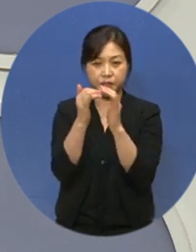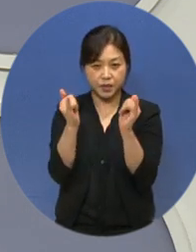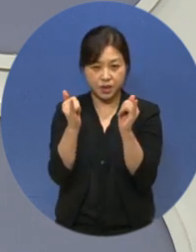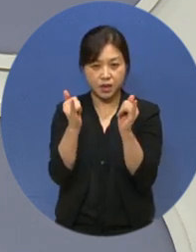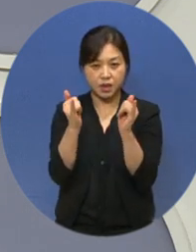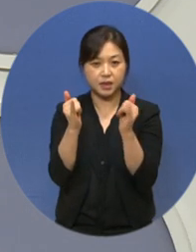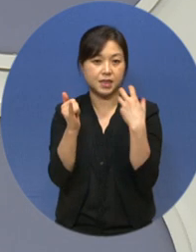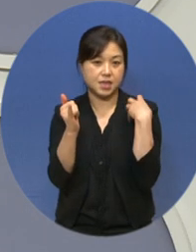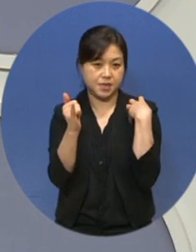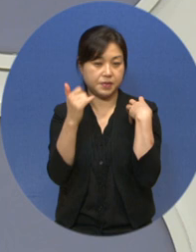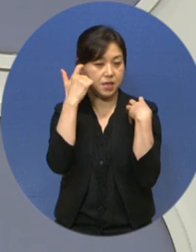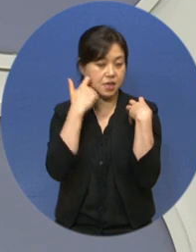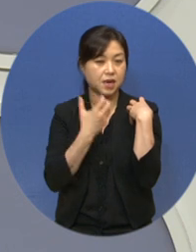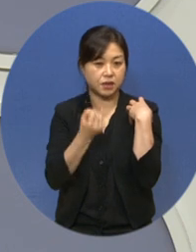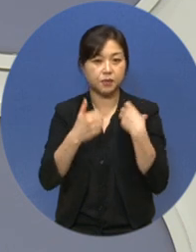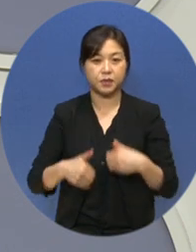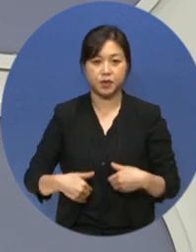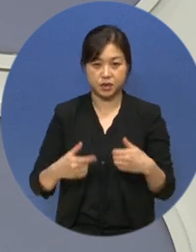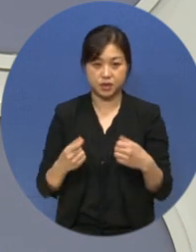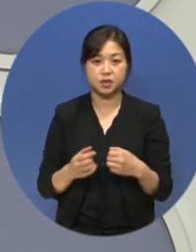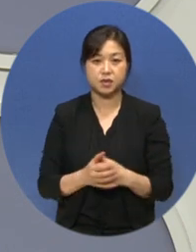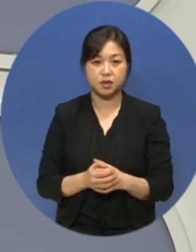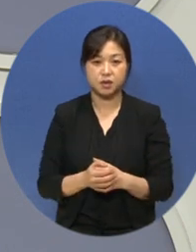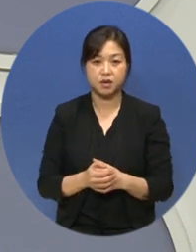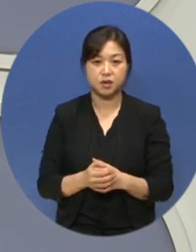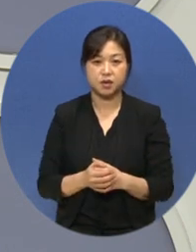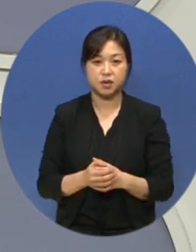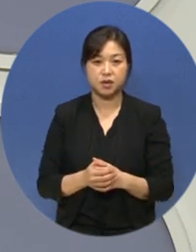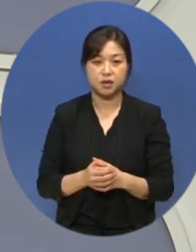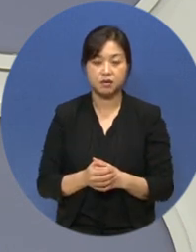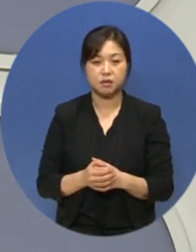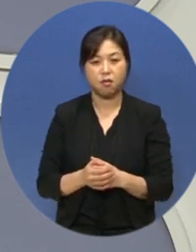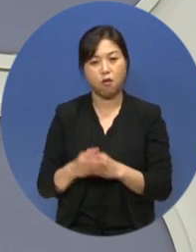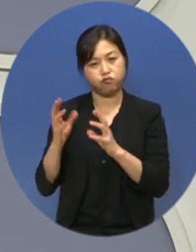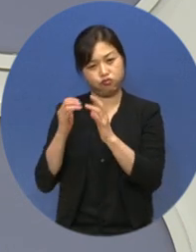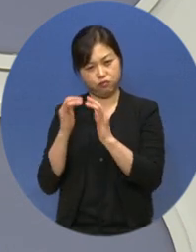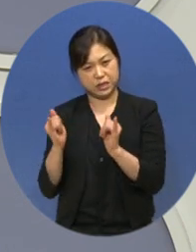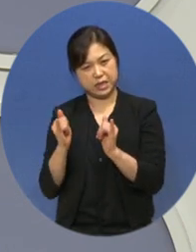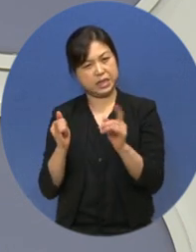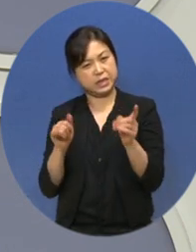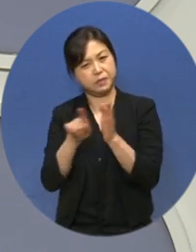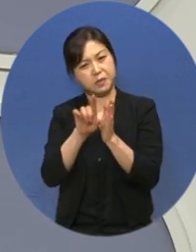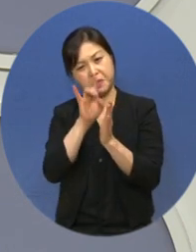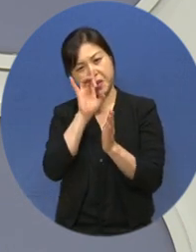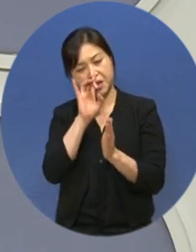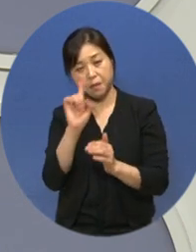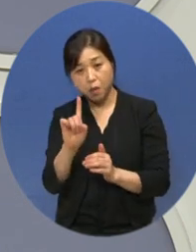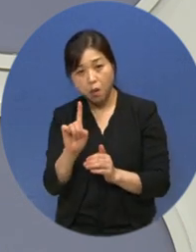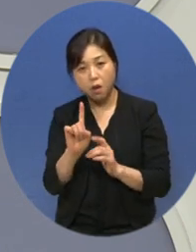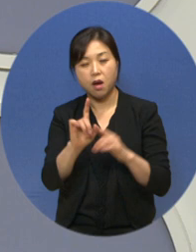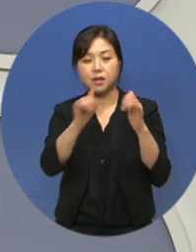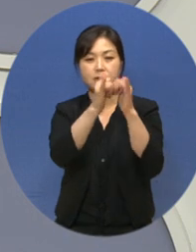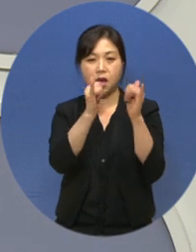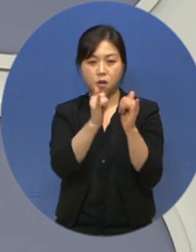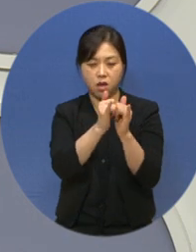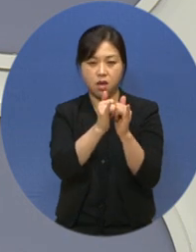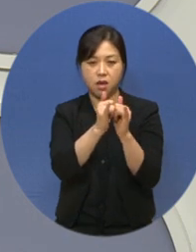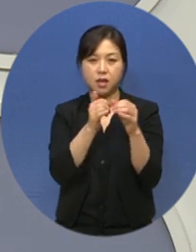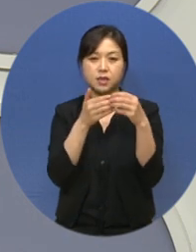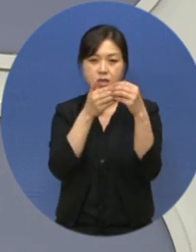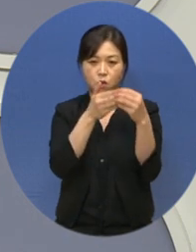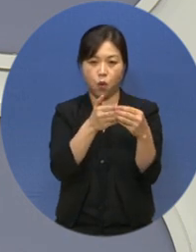대천의 지도층에 우리 국민의 또 부실해 받는게 사이 디도 쪽에서 역할과 그런 자세를 갖지 않은 것에서